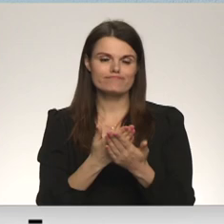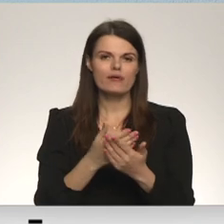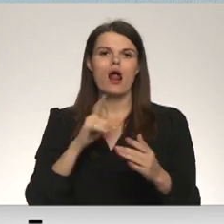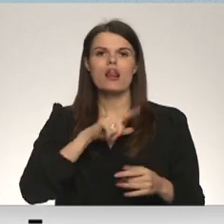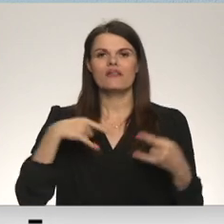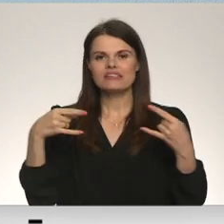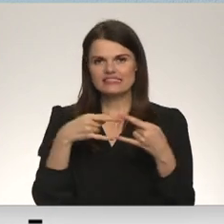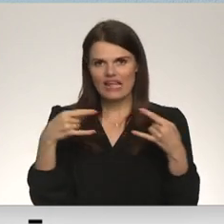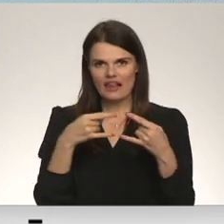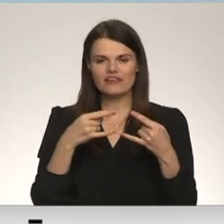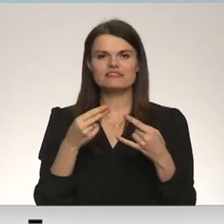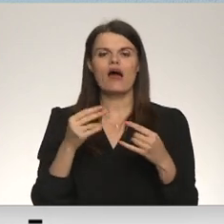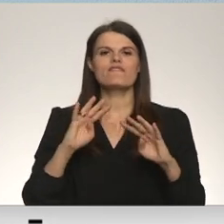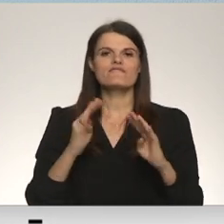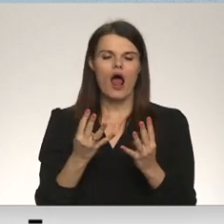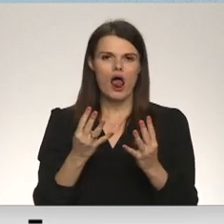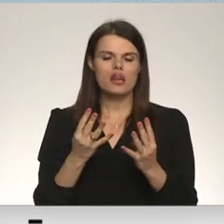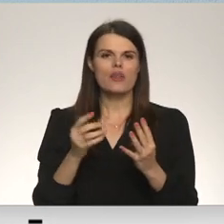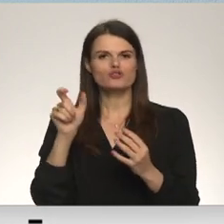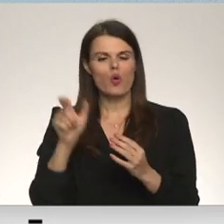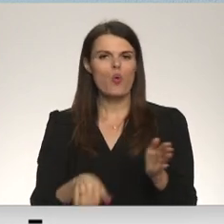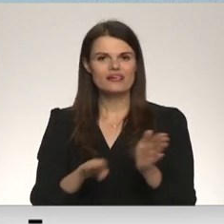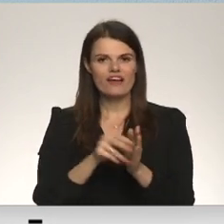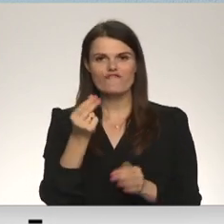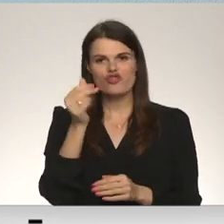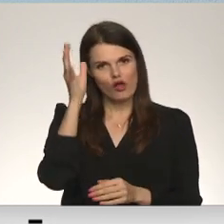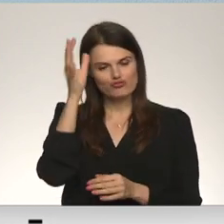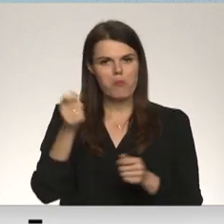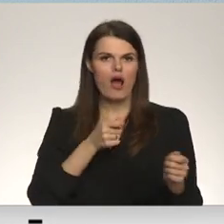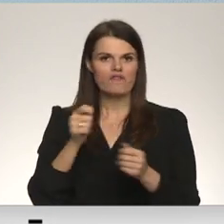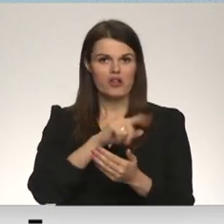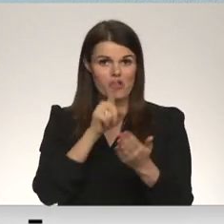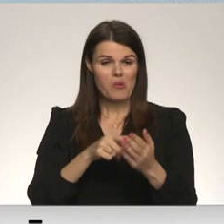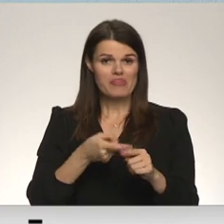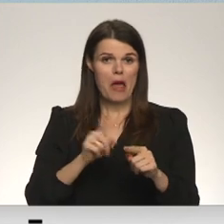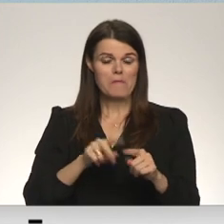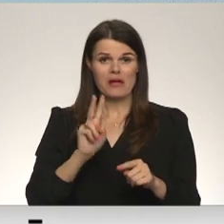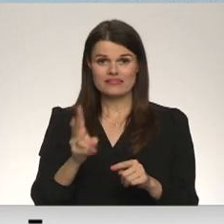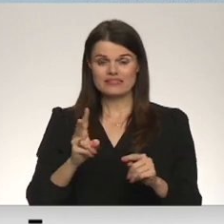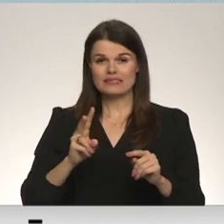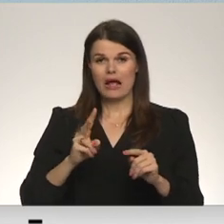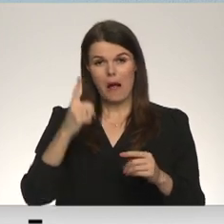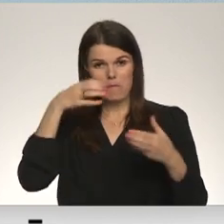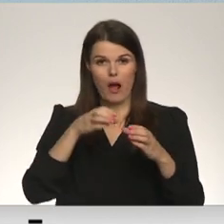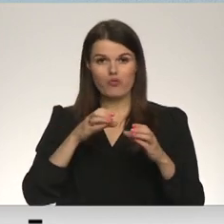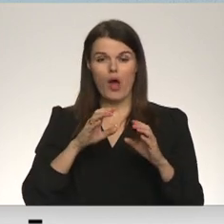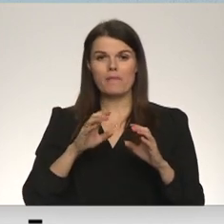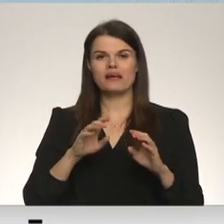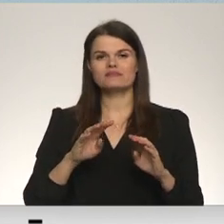valdes locekļu amatu finanšu pārvaldības jautājumos, jo padomes locekļi uzskatīja, ka jau pēc konkursa